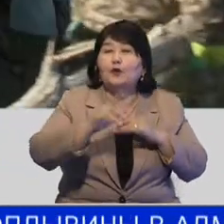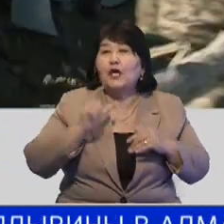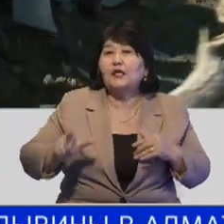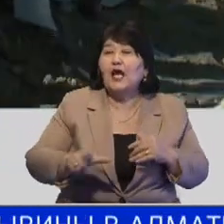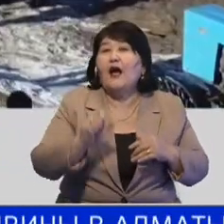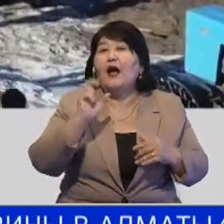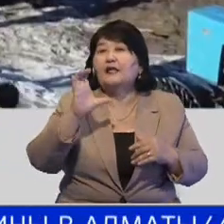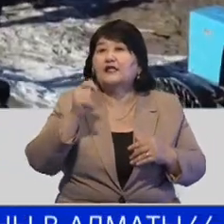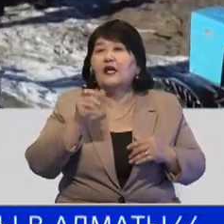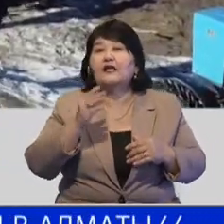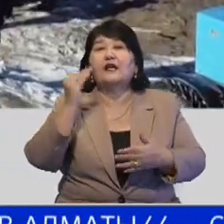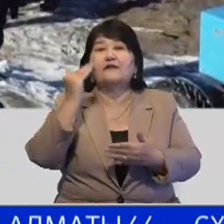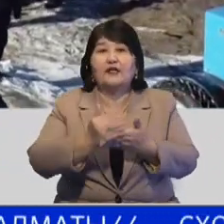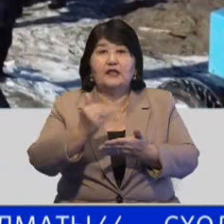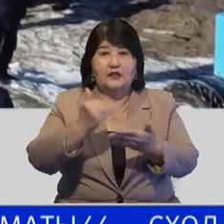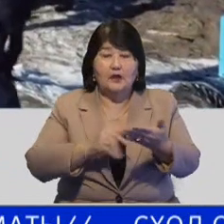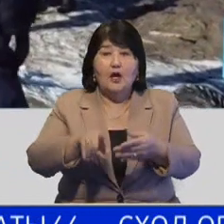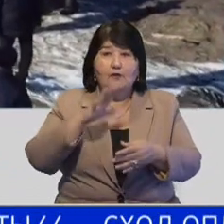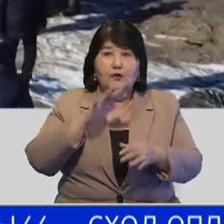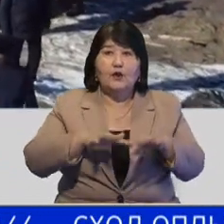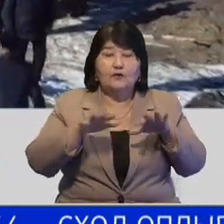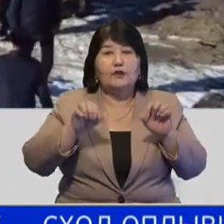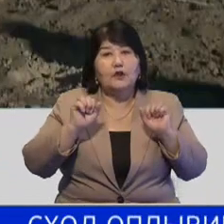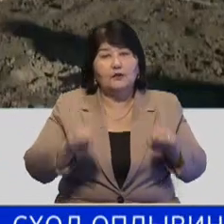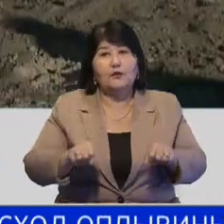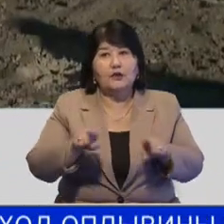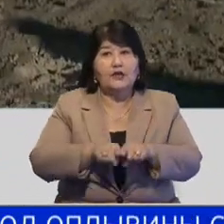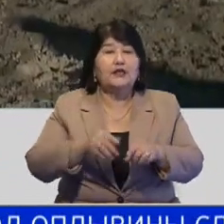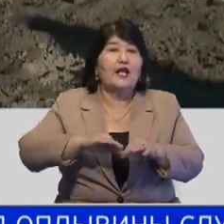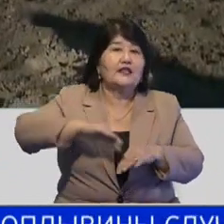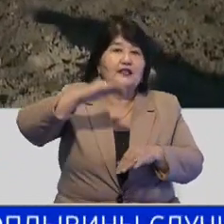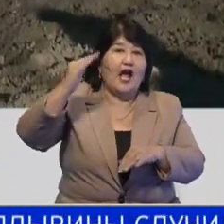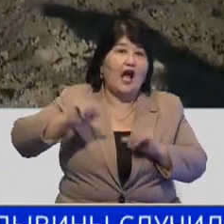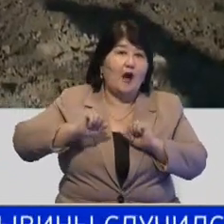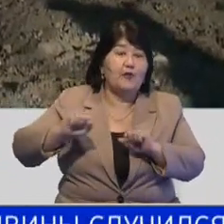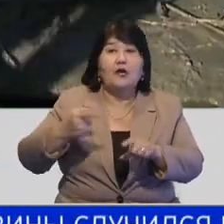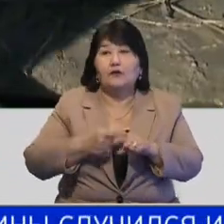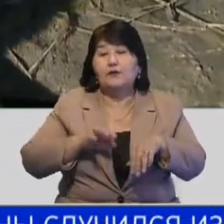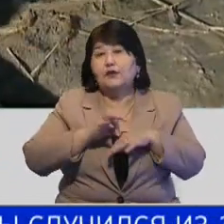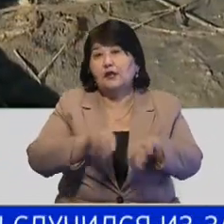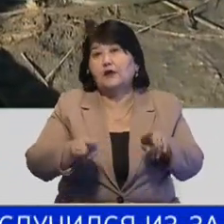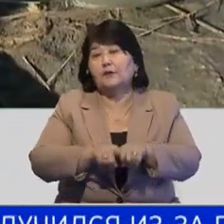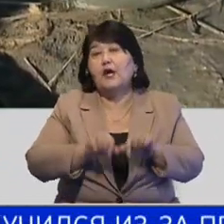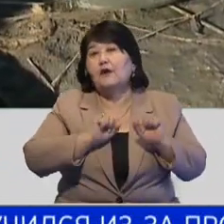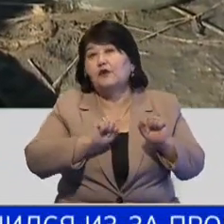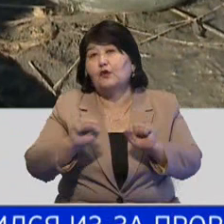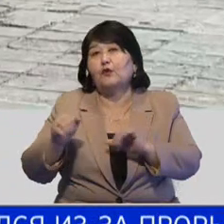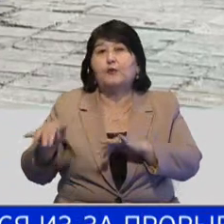асанах входит в этот список при большой воде наиболее вероятен прорыв дамбы поэтому на данном участке проведены